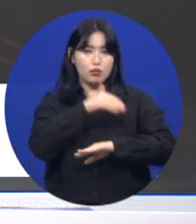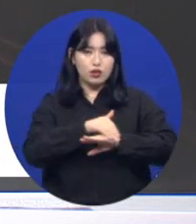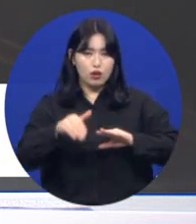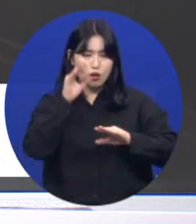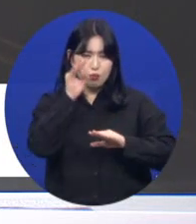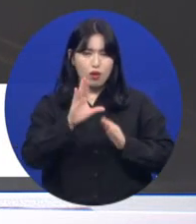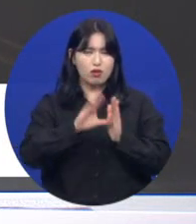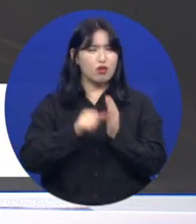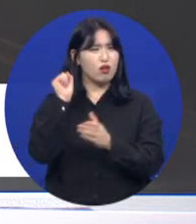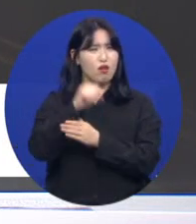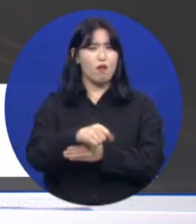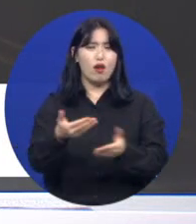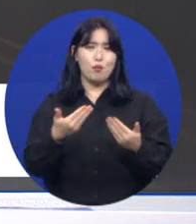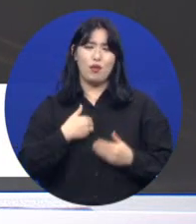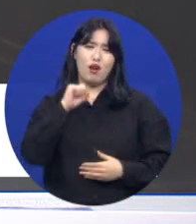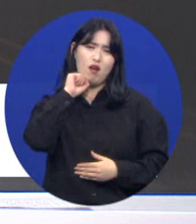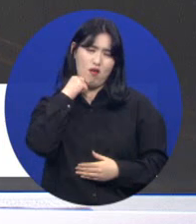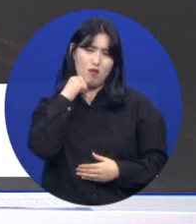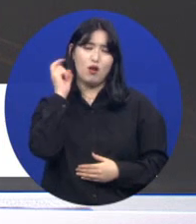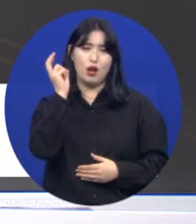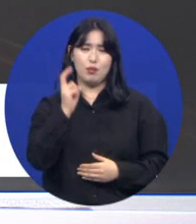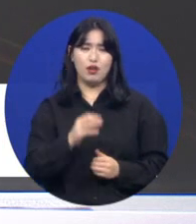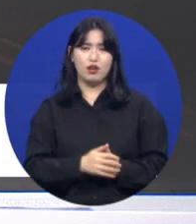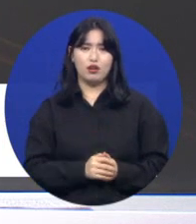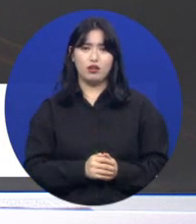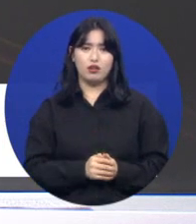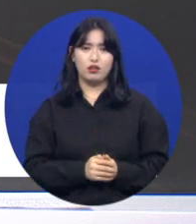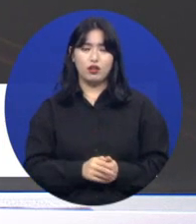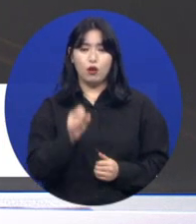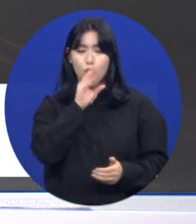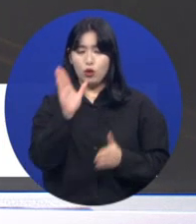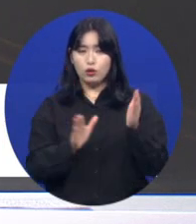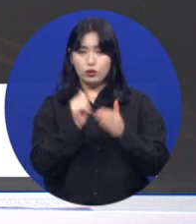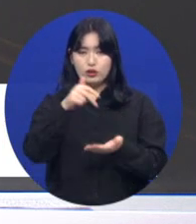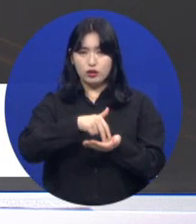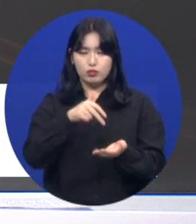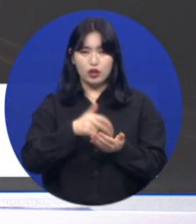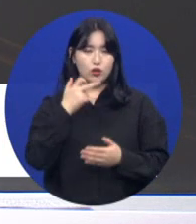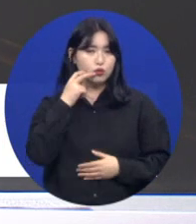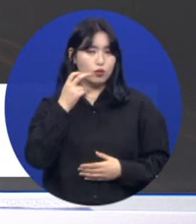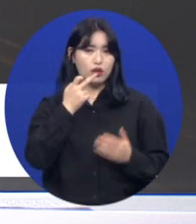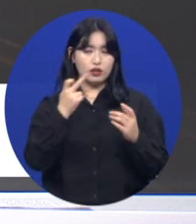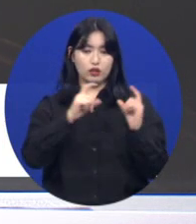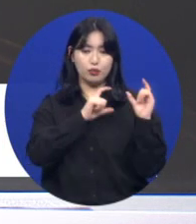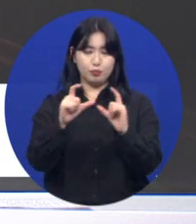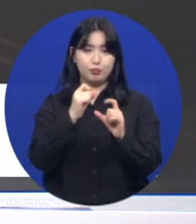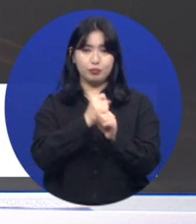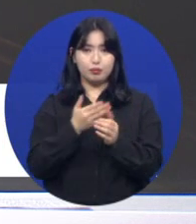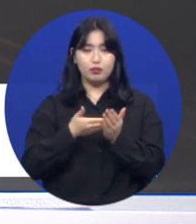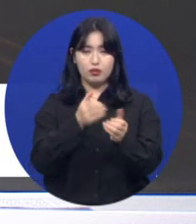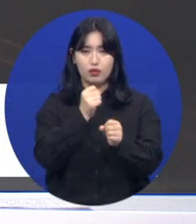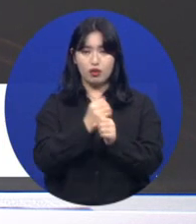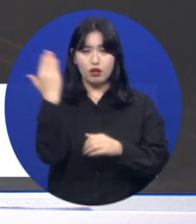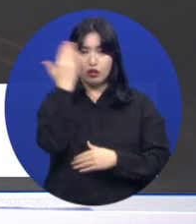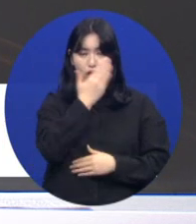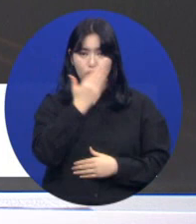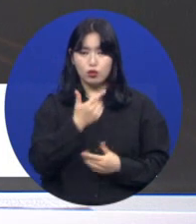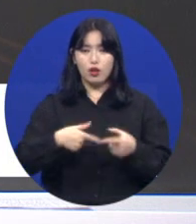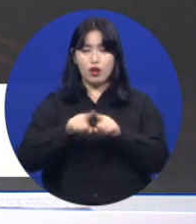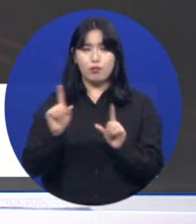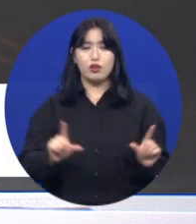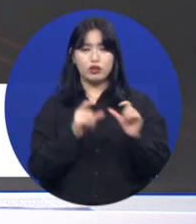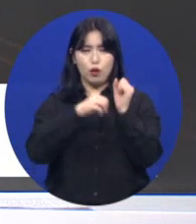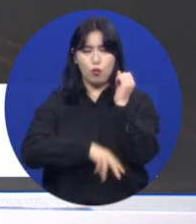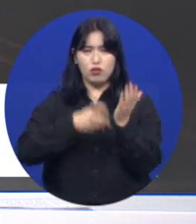계획으로는 허가를 받기 어려울 전망입니다. 원희룡 지사가 송악선언에서 제시한 청정과 공존의